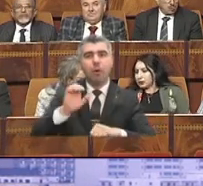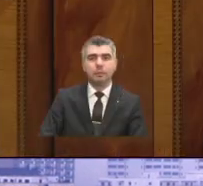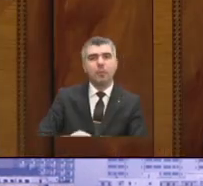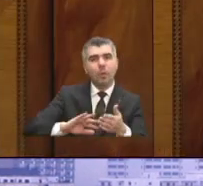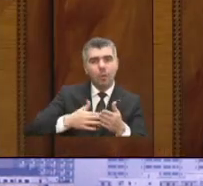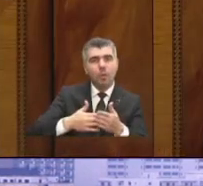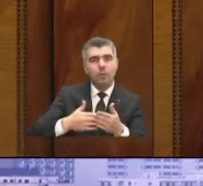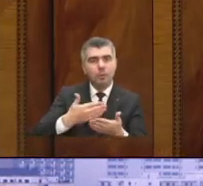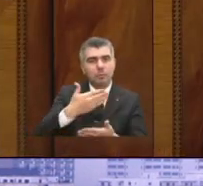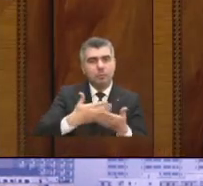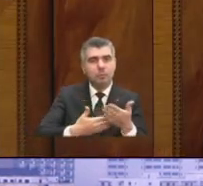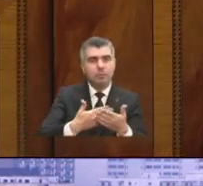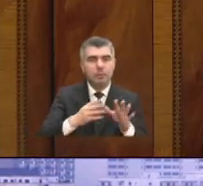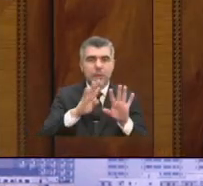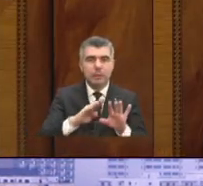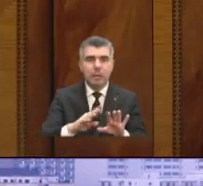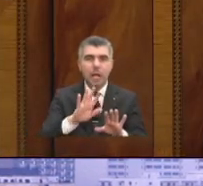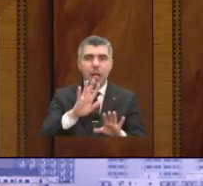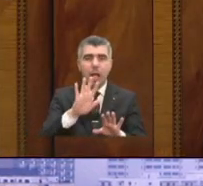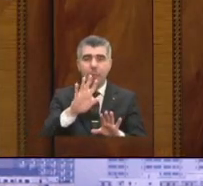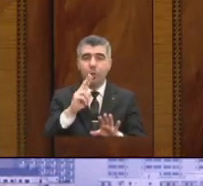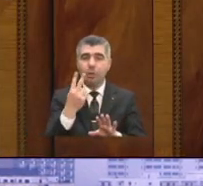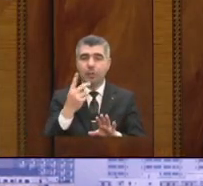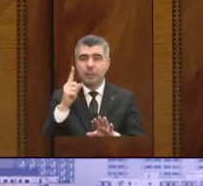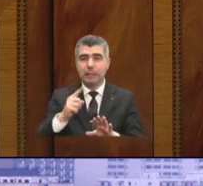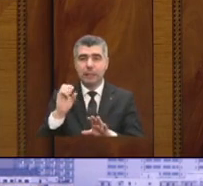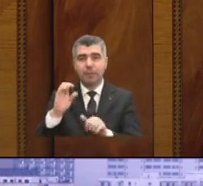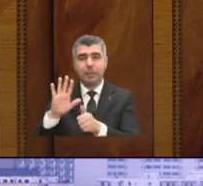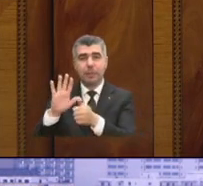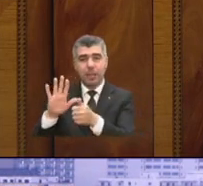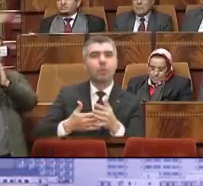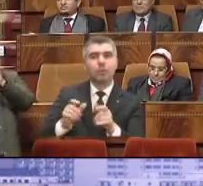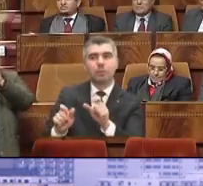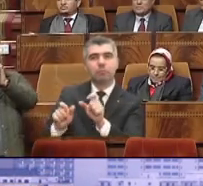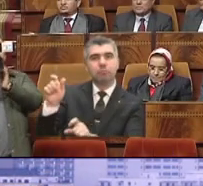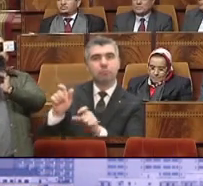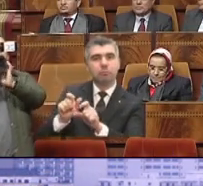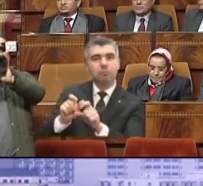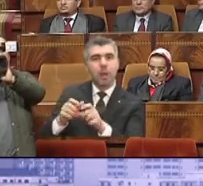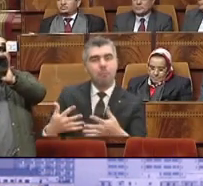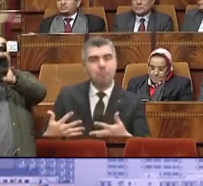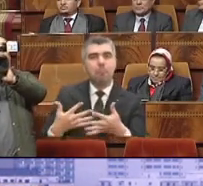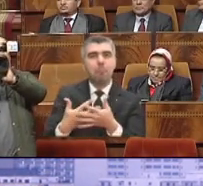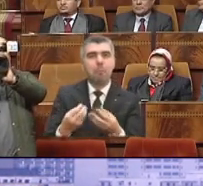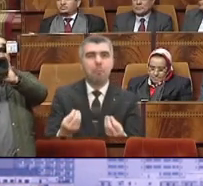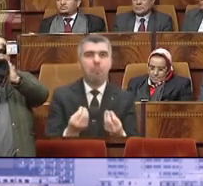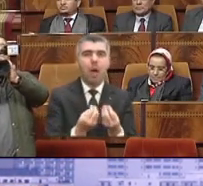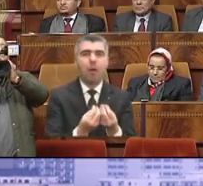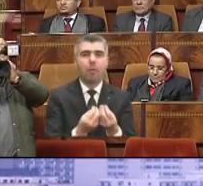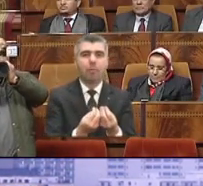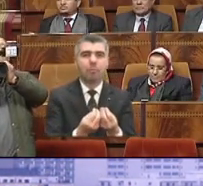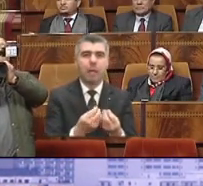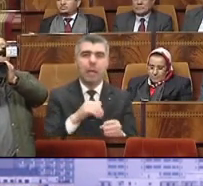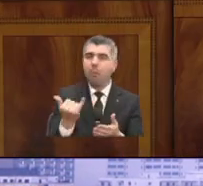المساعدات الماديه العينيه المقدمه الى العائلات المعوزه الى غير ذلك ولكن في نفس الوقت الحكومه لم